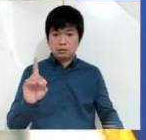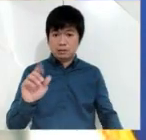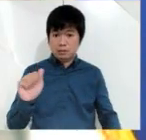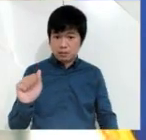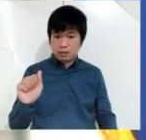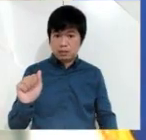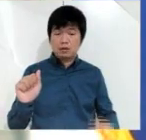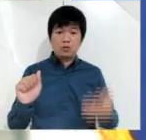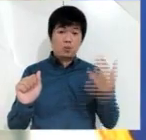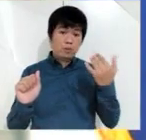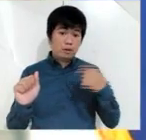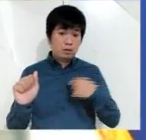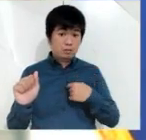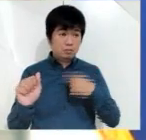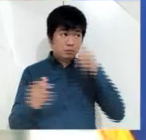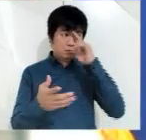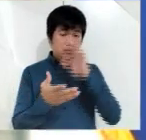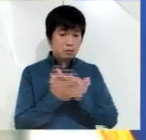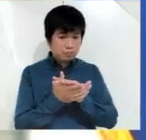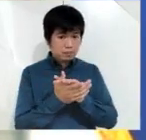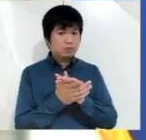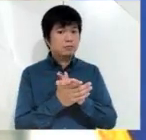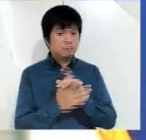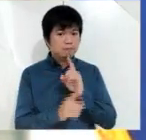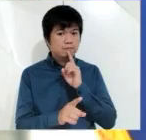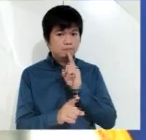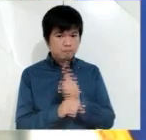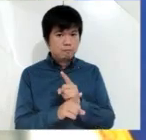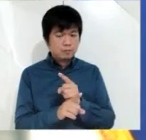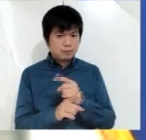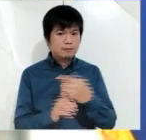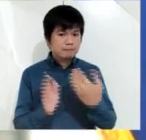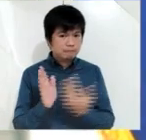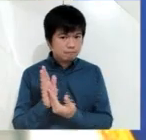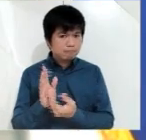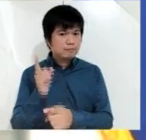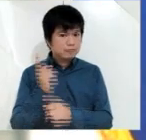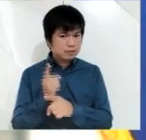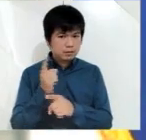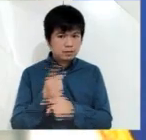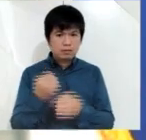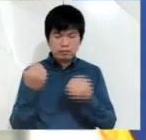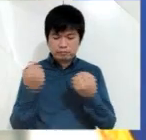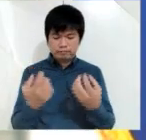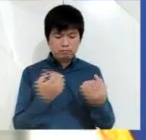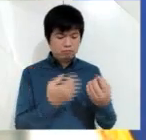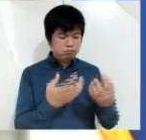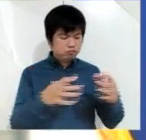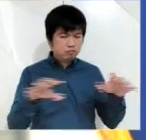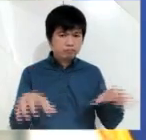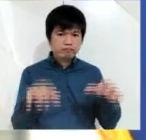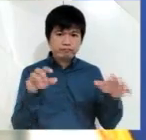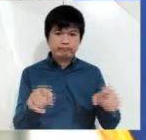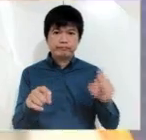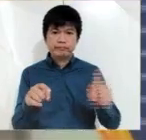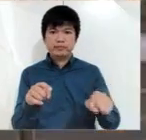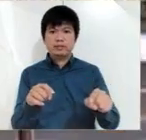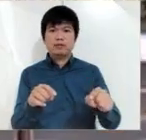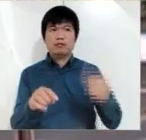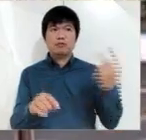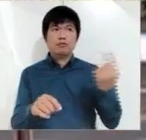truly believed, and I think I was proven right, that there are many things that only a president could